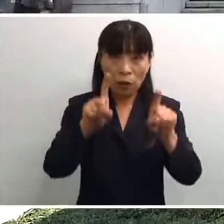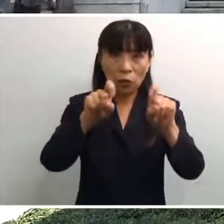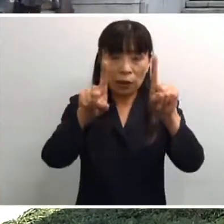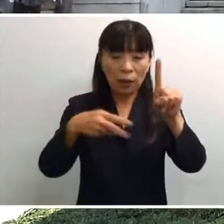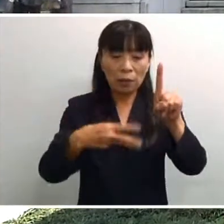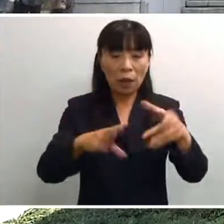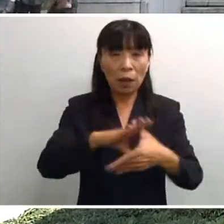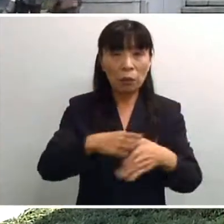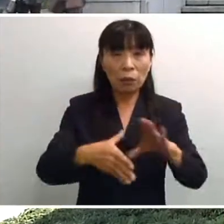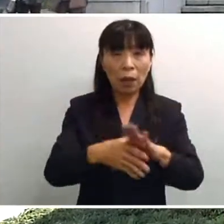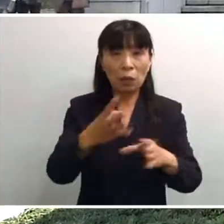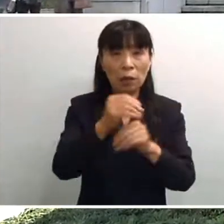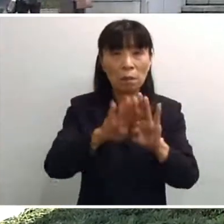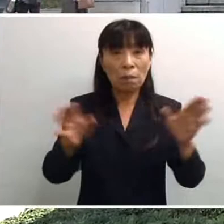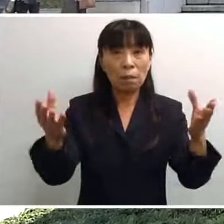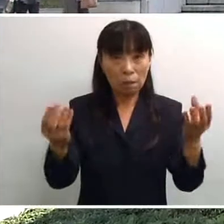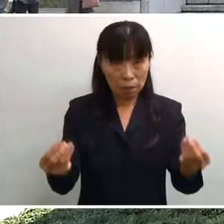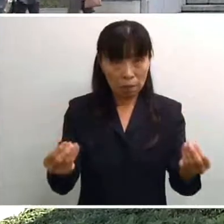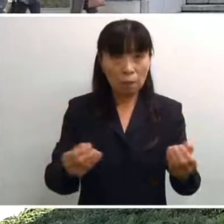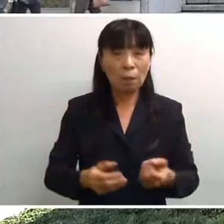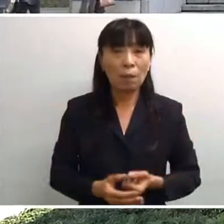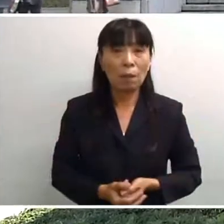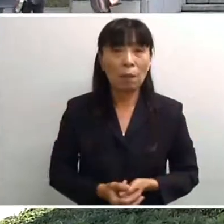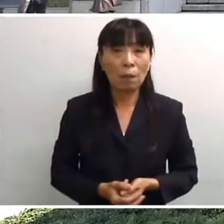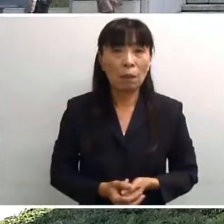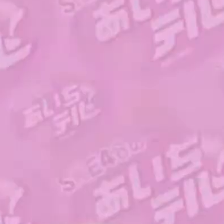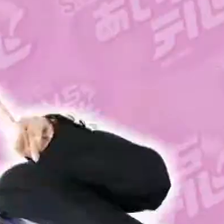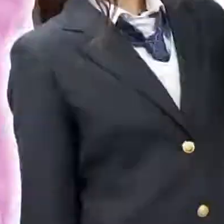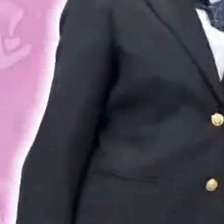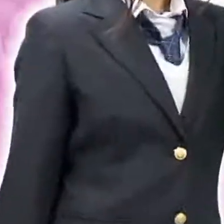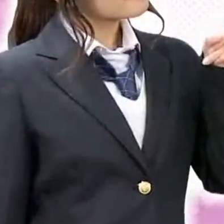今月3日文化の日に開催されました。